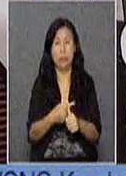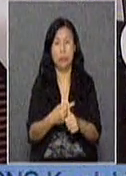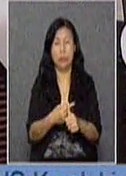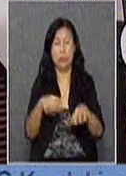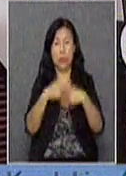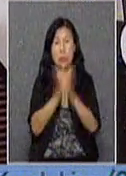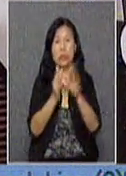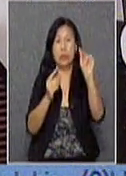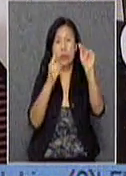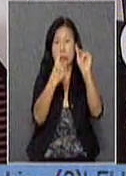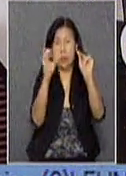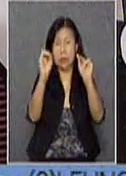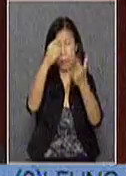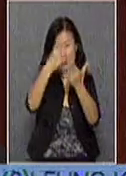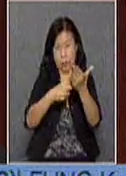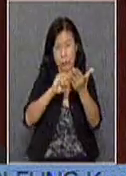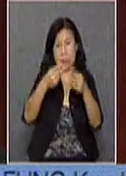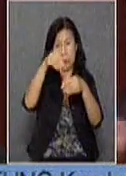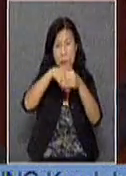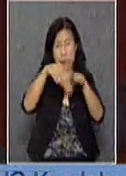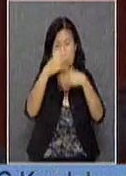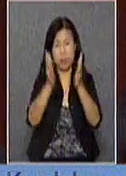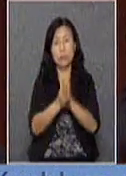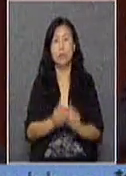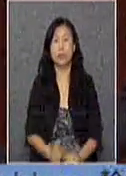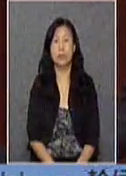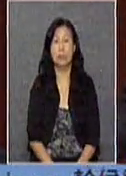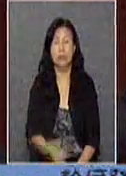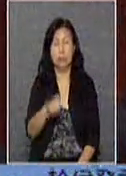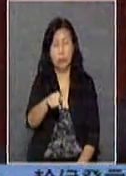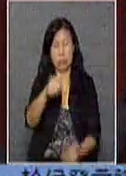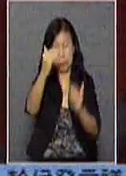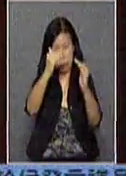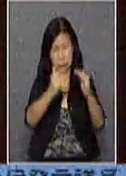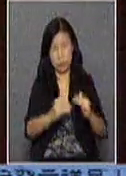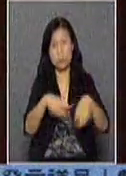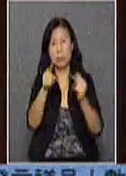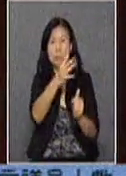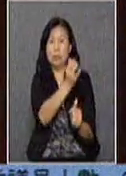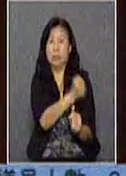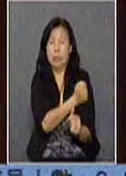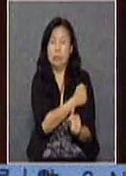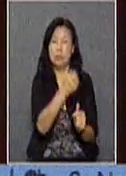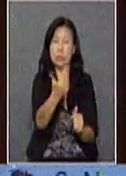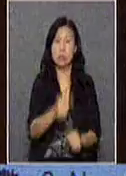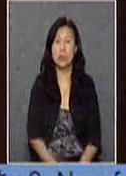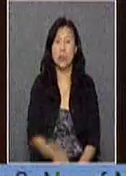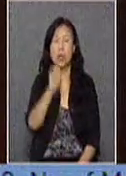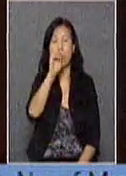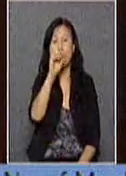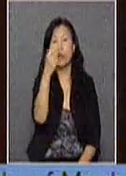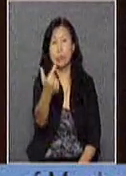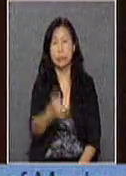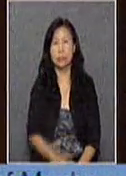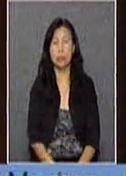成咗710項表決，喺呢個過程裡面咧，你係最辛苦嘅，發言最多嘅，一